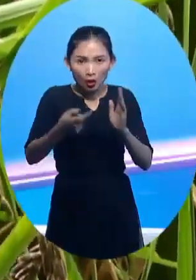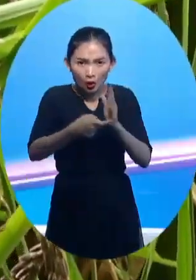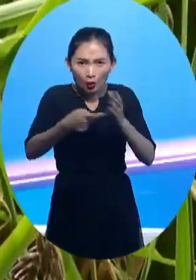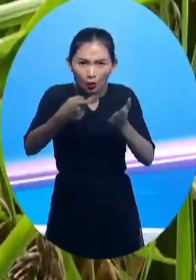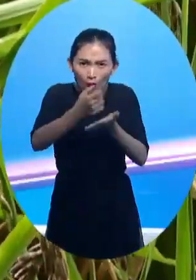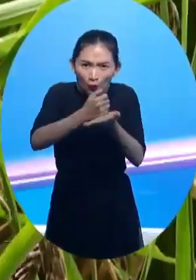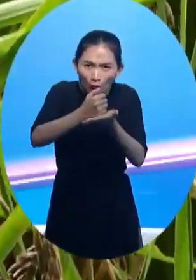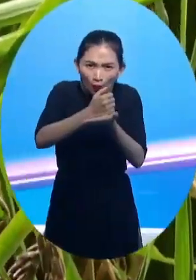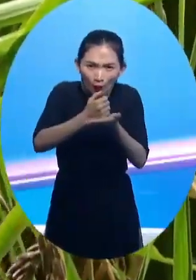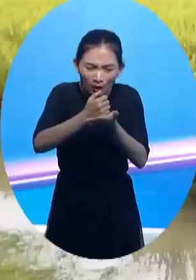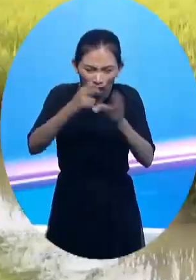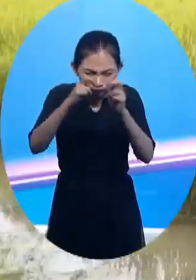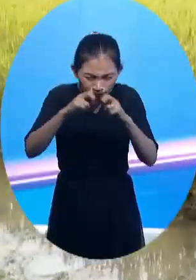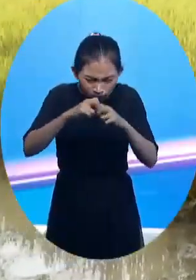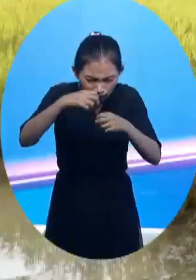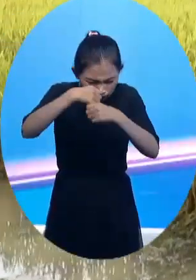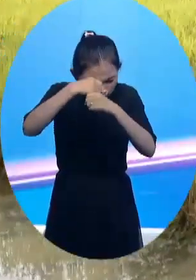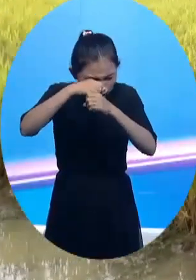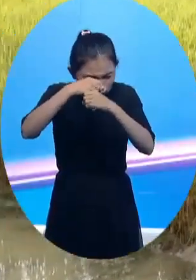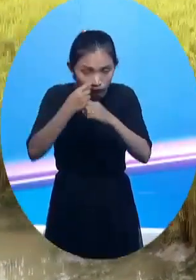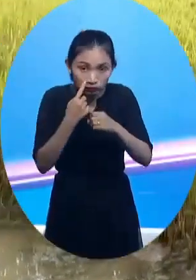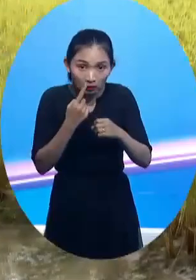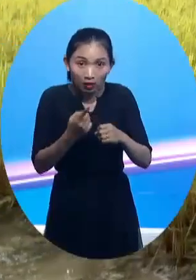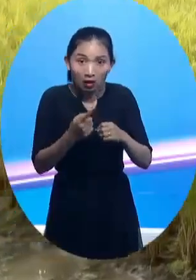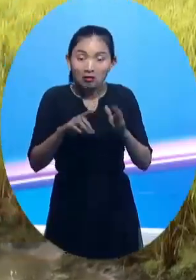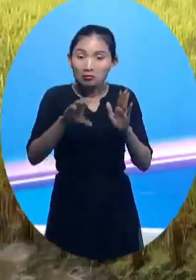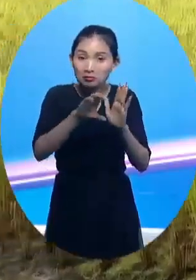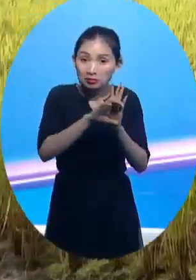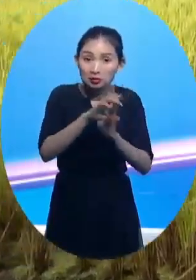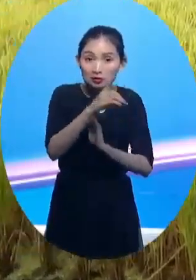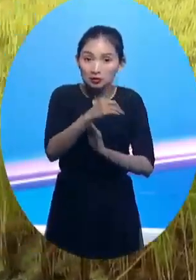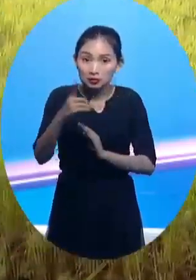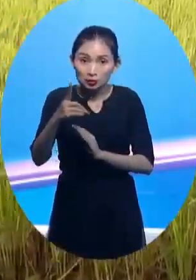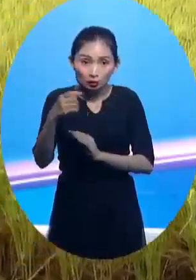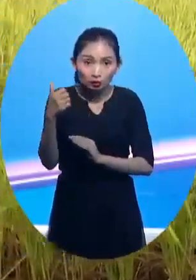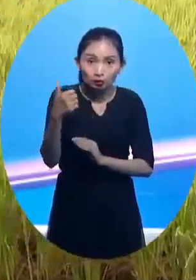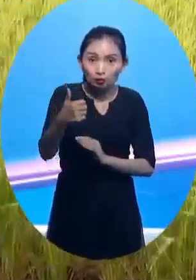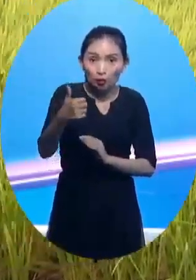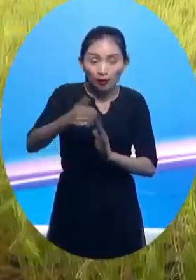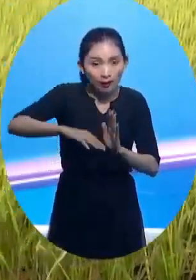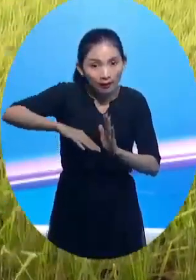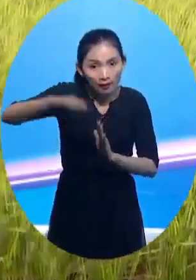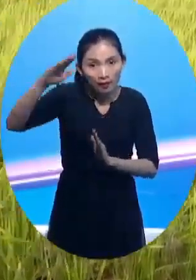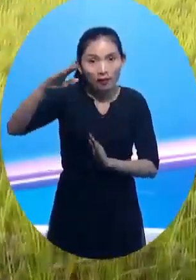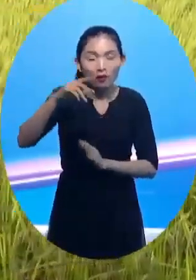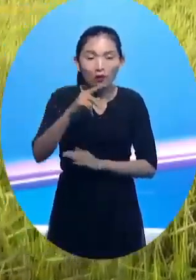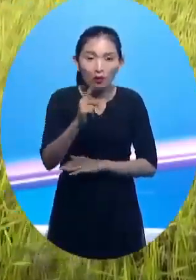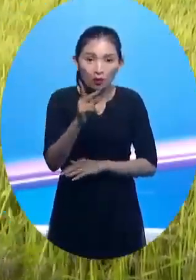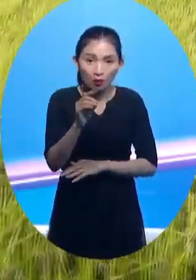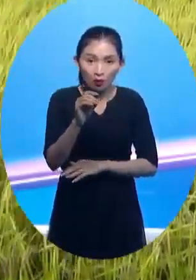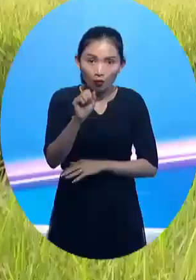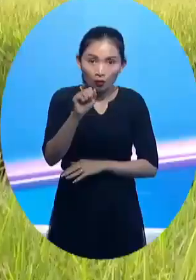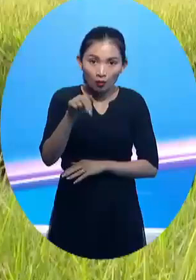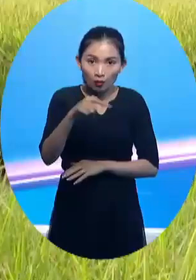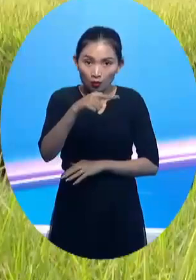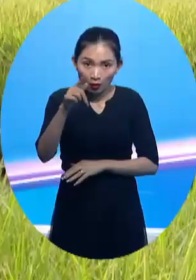cơ Sau khi mà chúng ta kiểm tra những cái chỉ tiêu về dinh dưỡng á thì chúng ta phát hiện được rằng là những cái khoáng chất và những cái